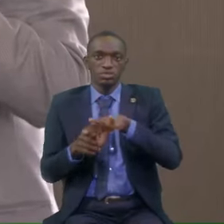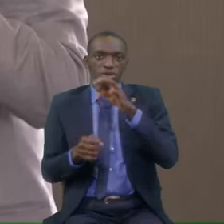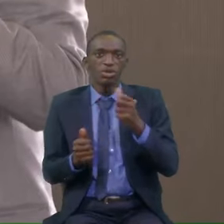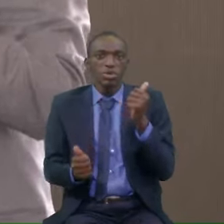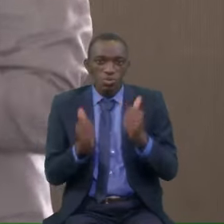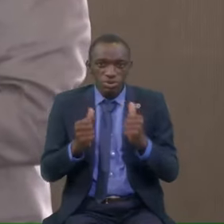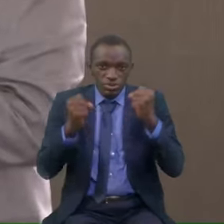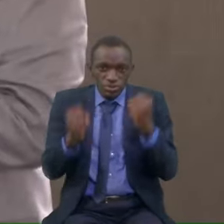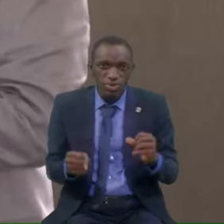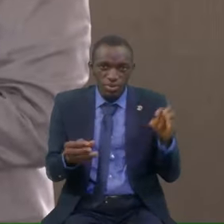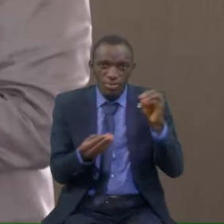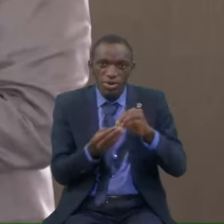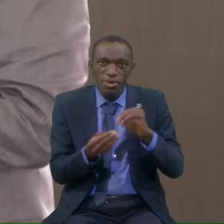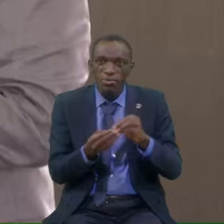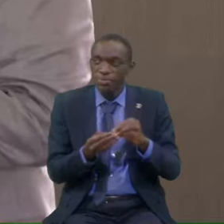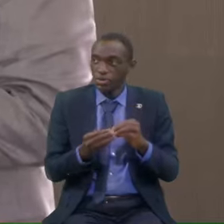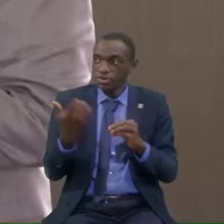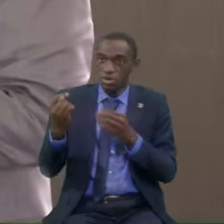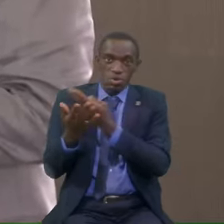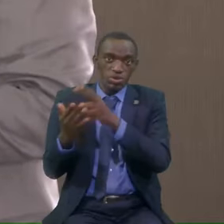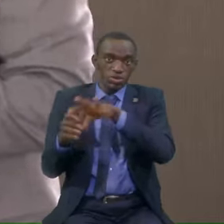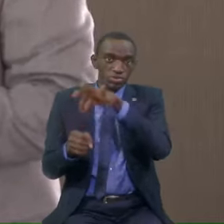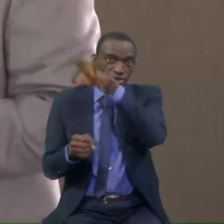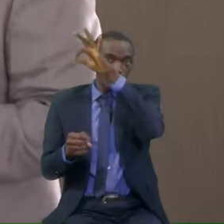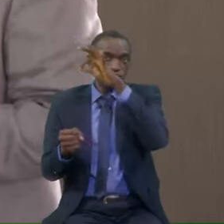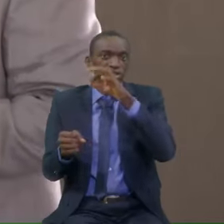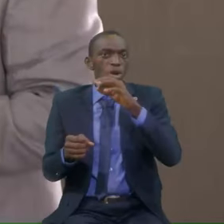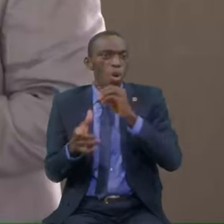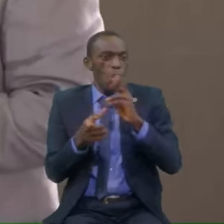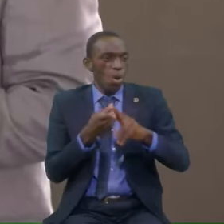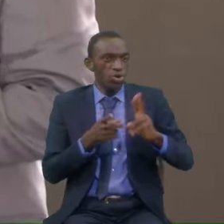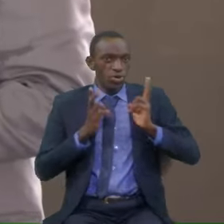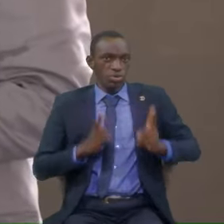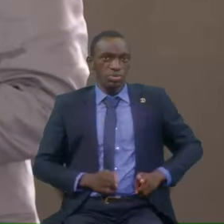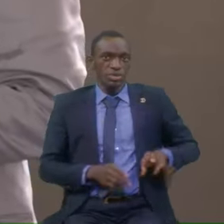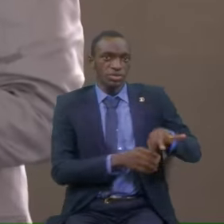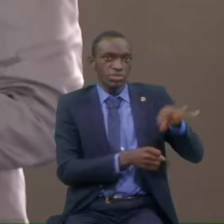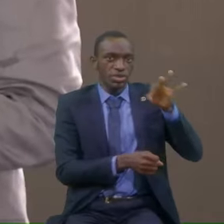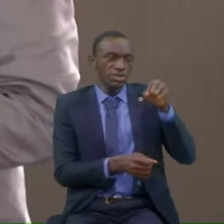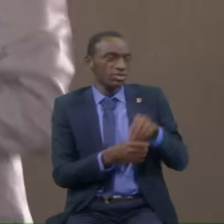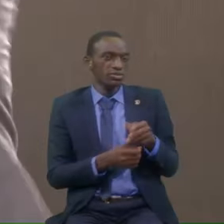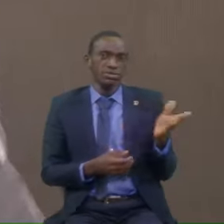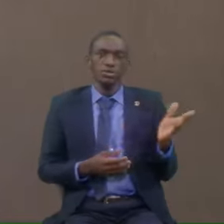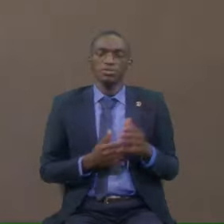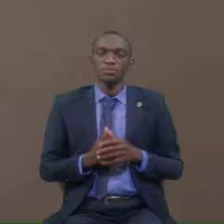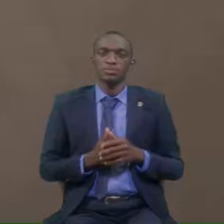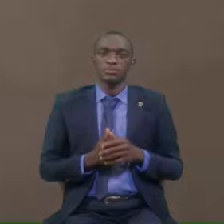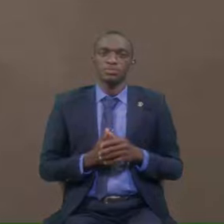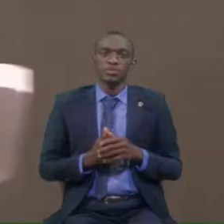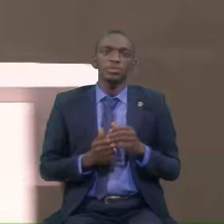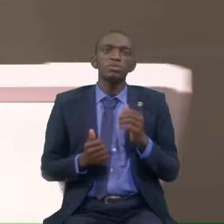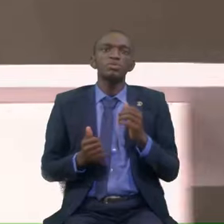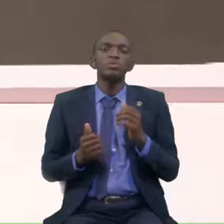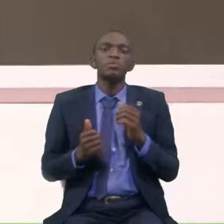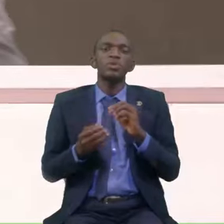Et qui va être plus fort, le Saint-Esprit en toi ou bien l'esprit humain en eux ou en